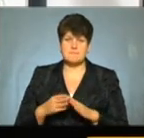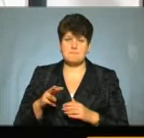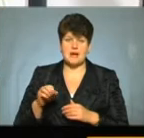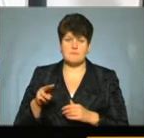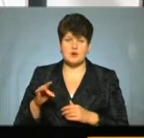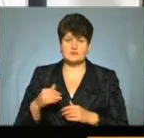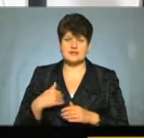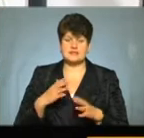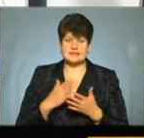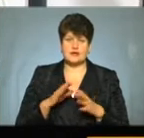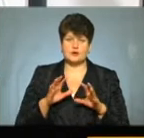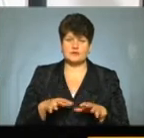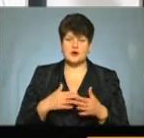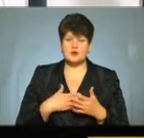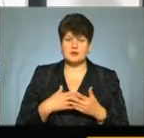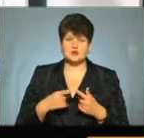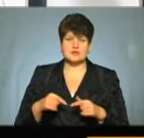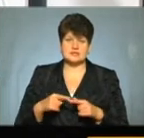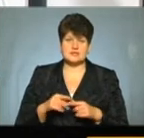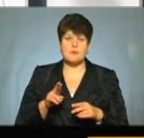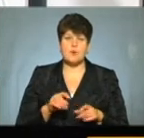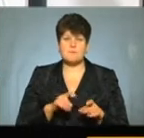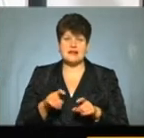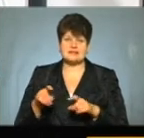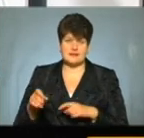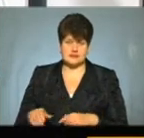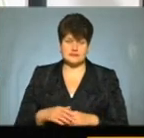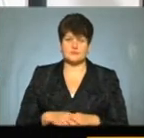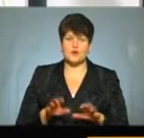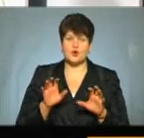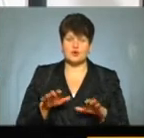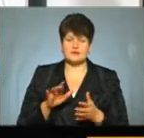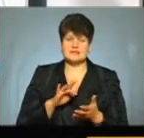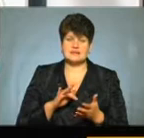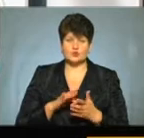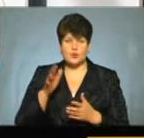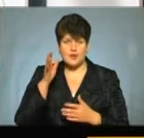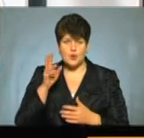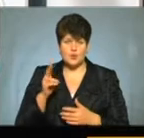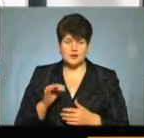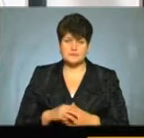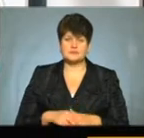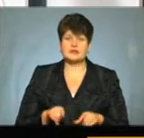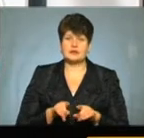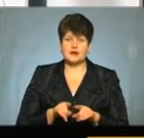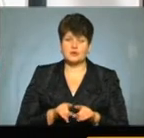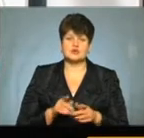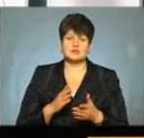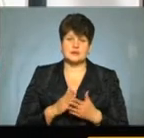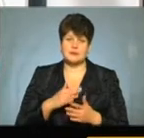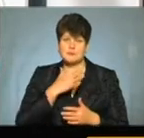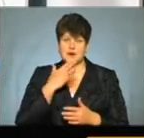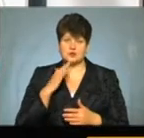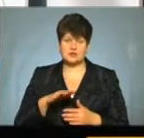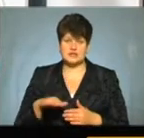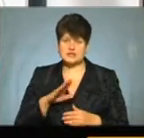голова громадської організації по переселенцях, голова центру науки, також по багатодітних матерів.